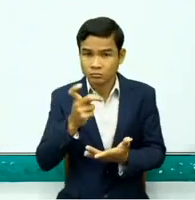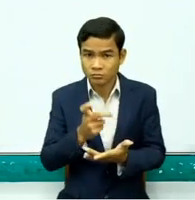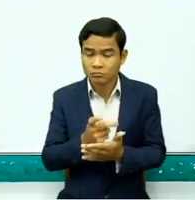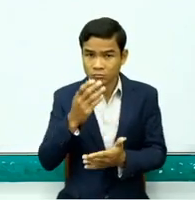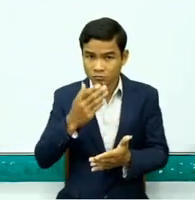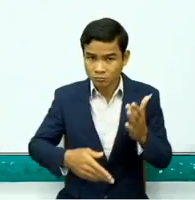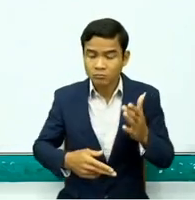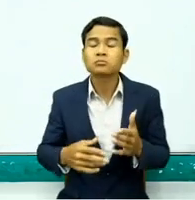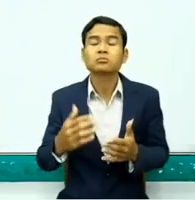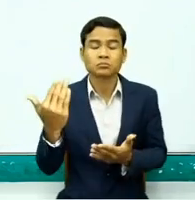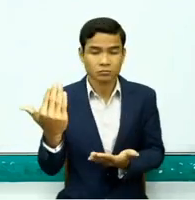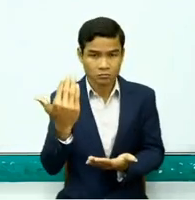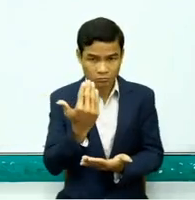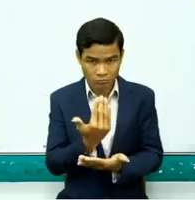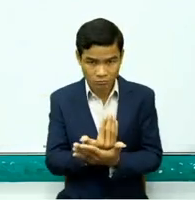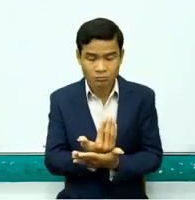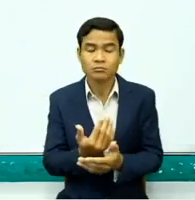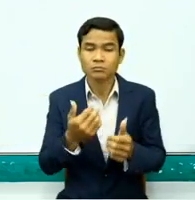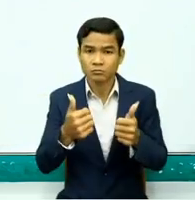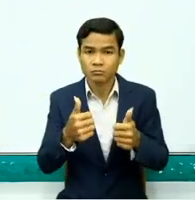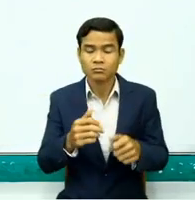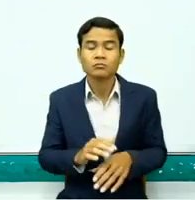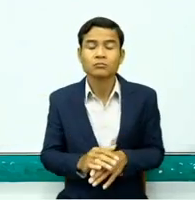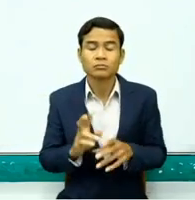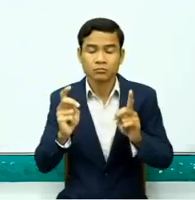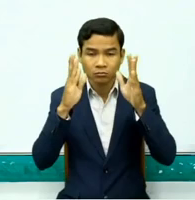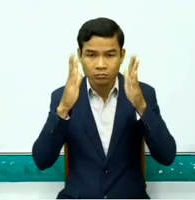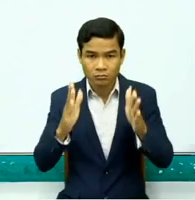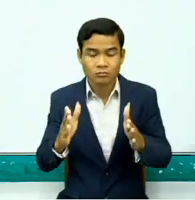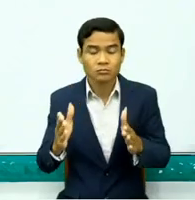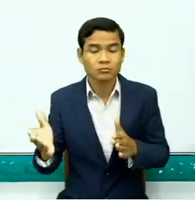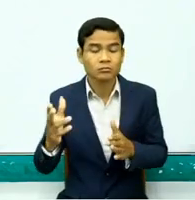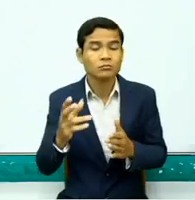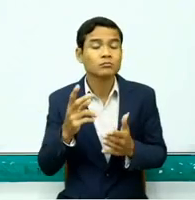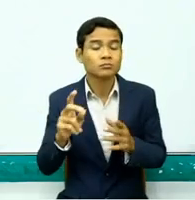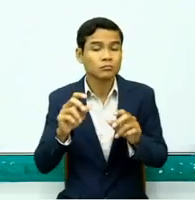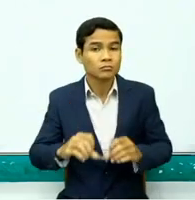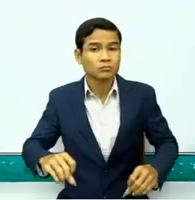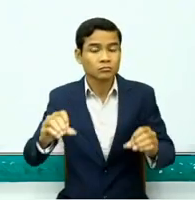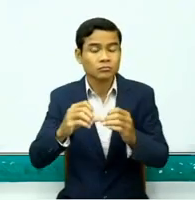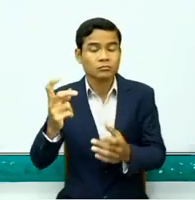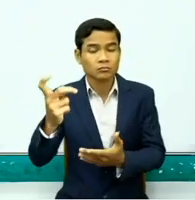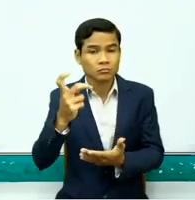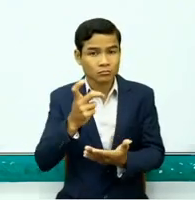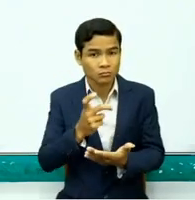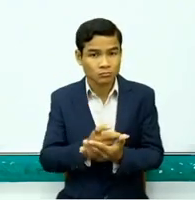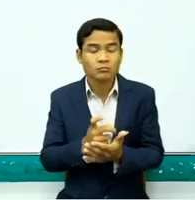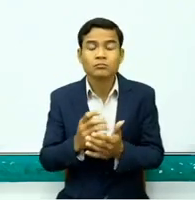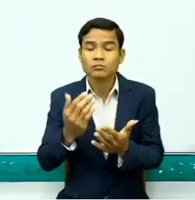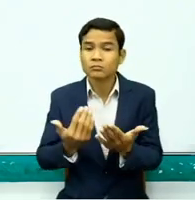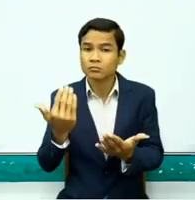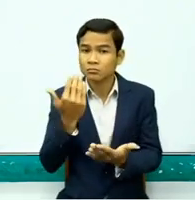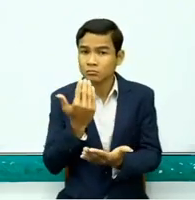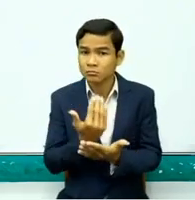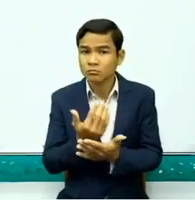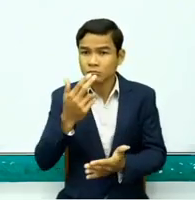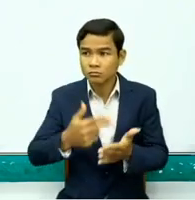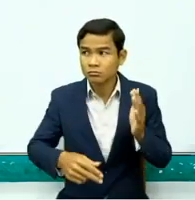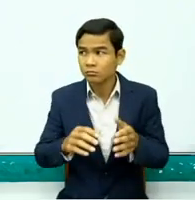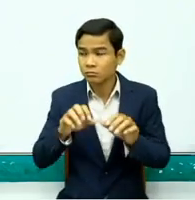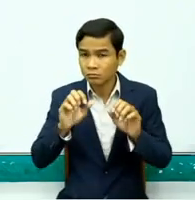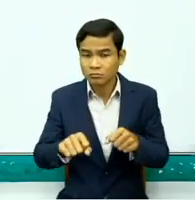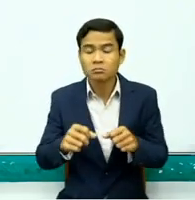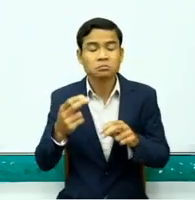តាម លំនាំ គំរូ ស្ទួន ល្អ ណាស់ អញ្ចឹង តា អ្នក គ្រូ ឲ្យ កូន ធ្វើ លំនាំ គំរូ ស្ទួន ឲ្យ ធ្វើ ទៅ លើ អី កូន ចា ទៅ លើ ការ វឹក